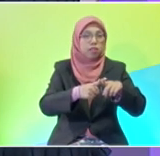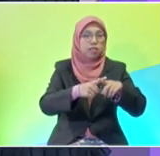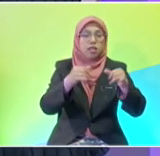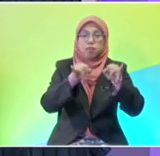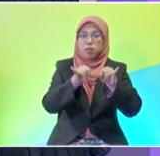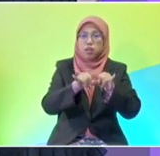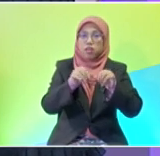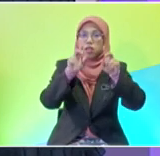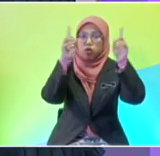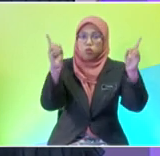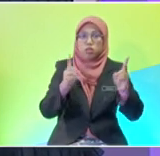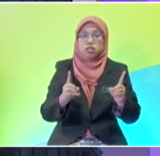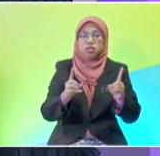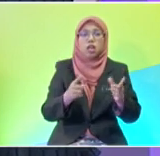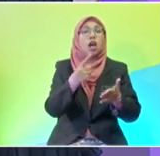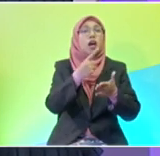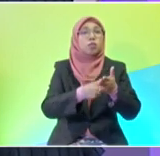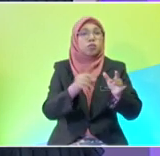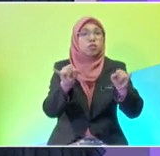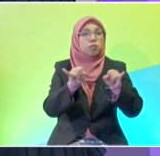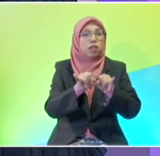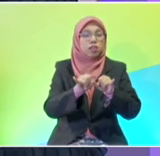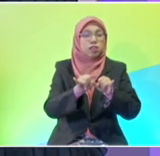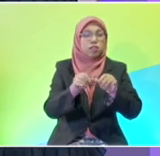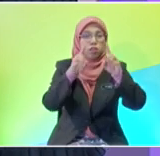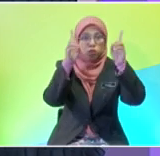sebelum itu apakah imbangan juga